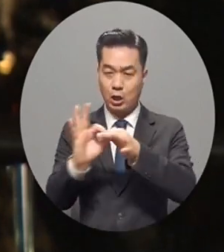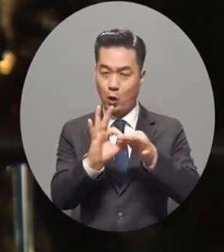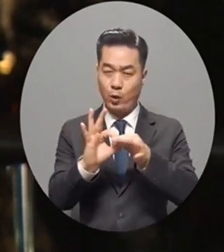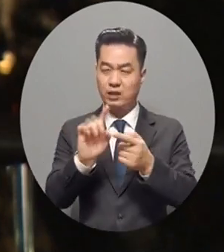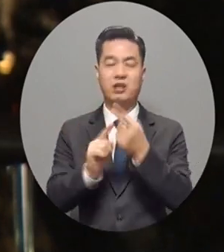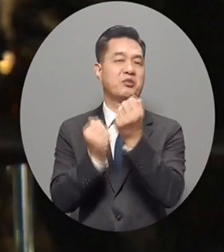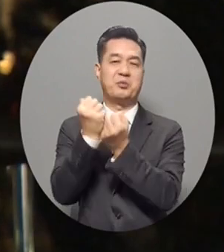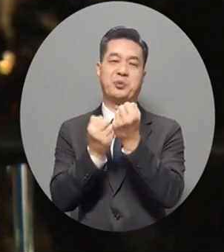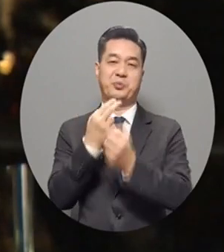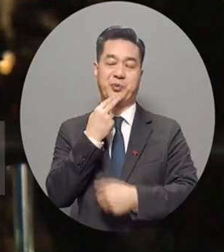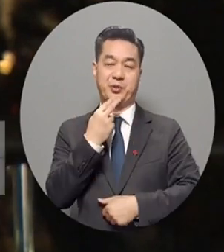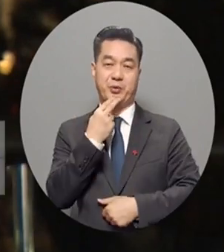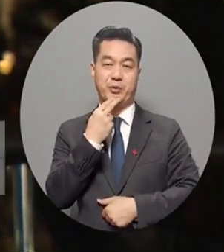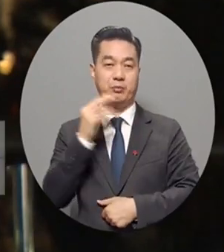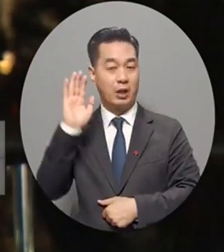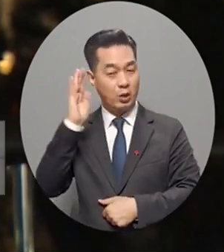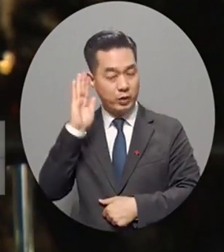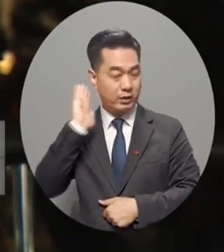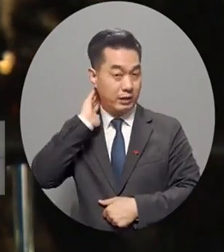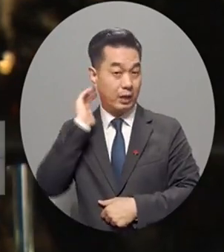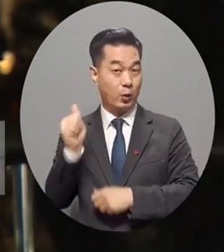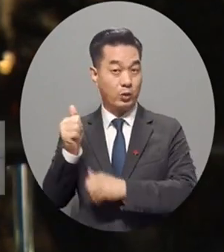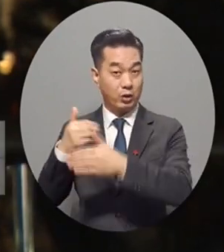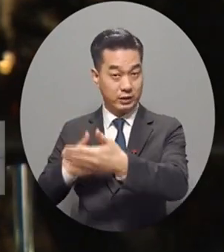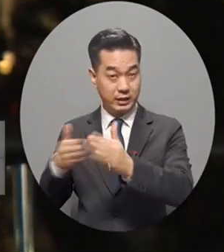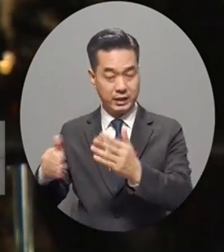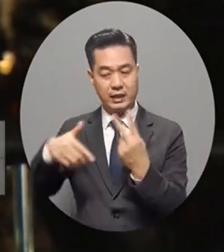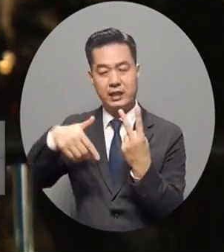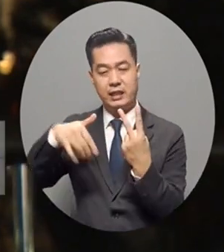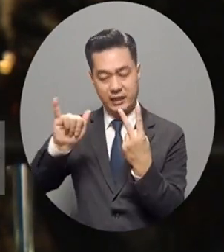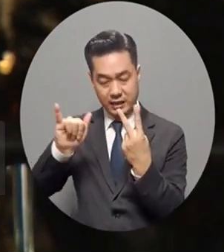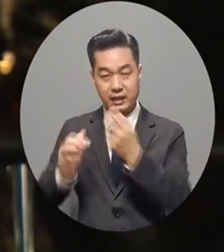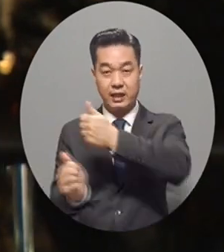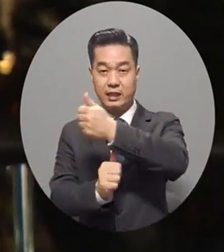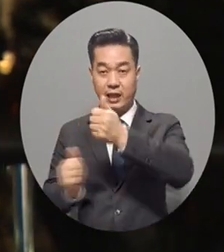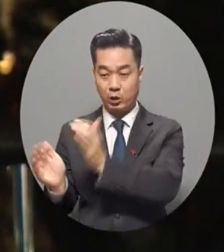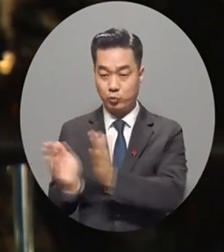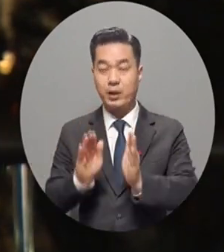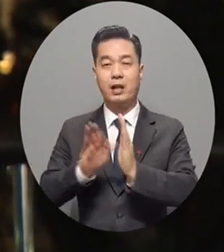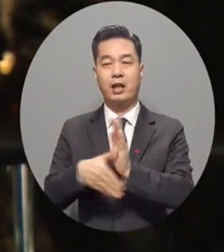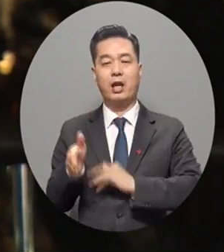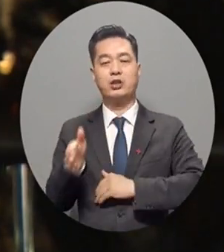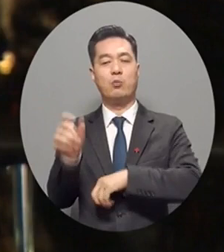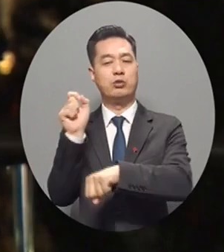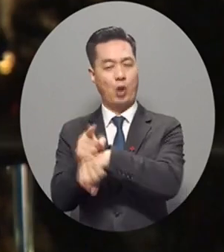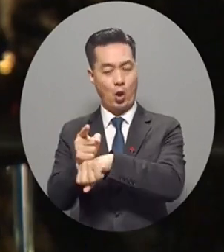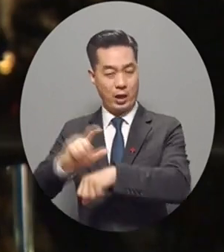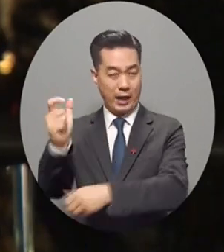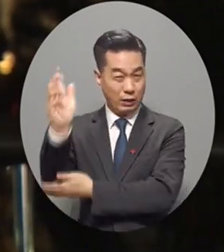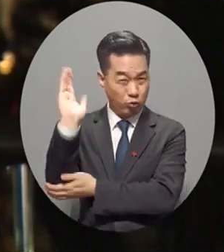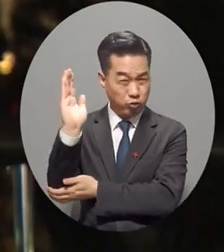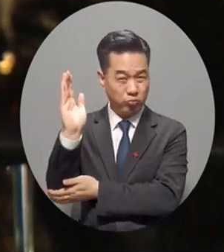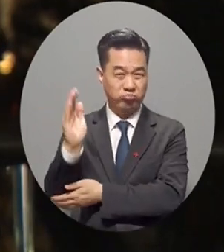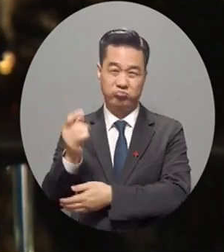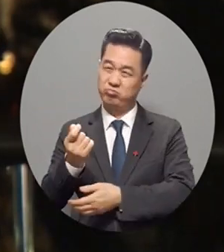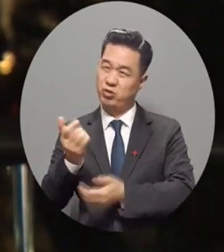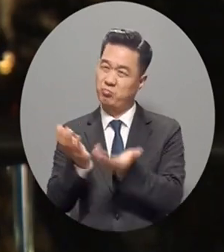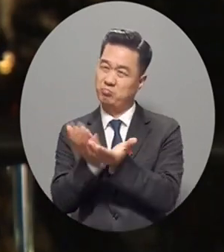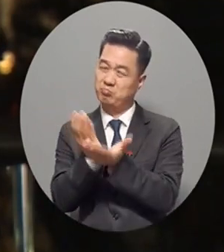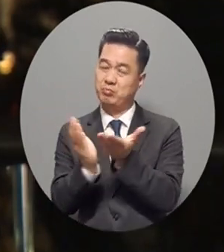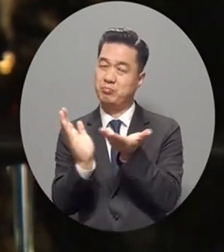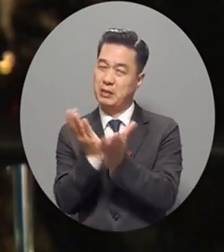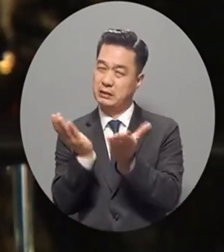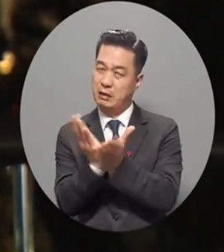설명하지 않았습니다. 최근 대통령실이 2기 내각을 꾸리면서 전문성을 강조한 것과는 대비됩니다. MBC